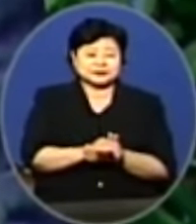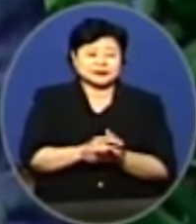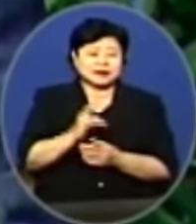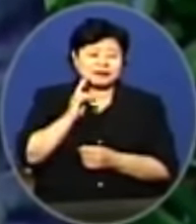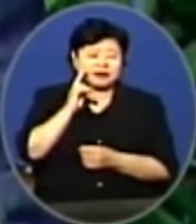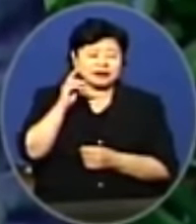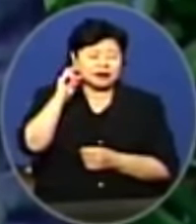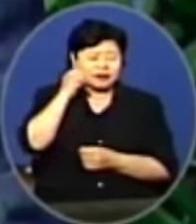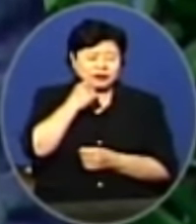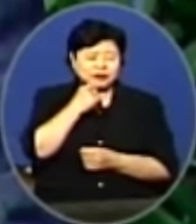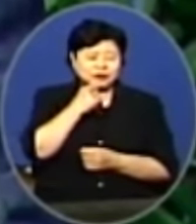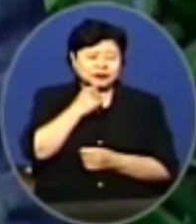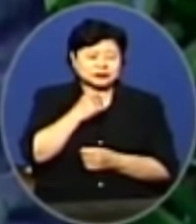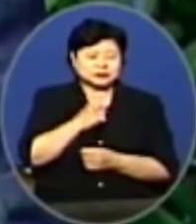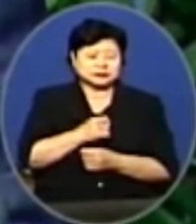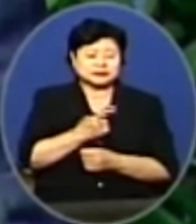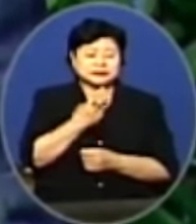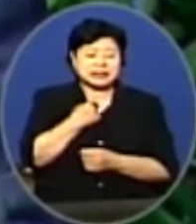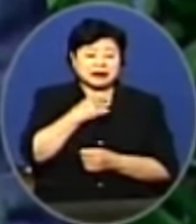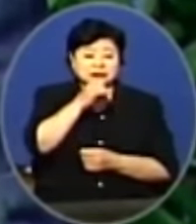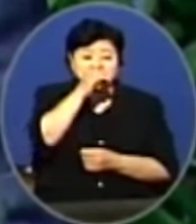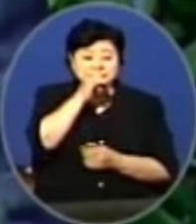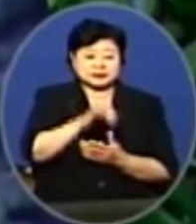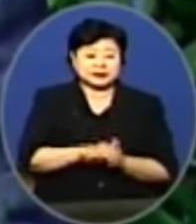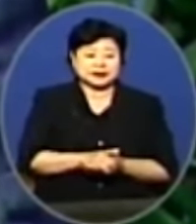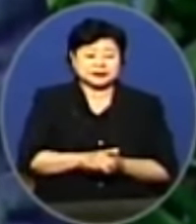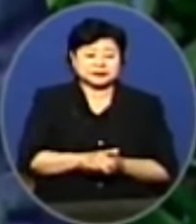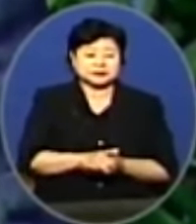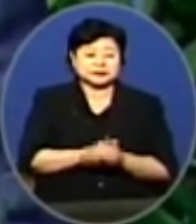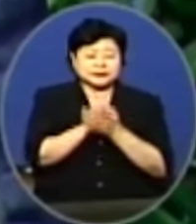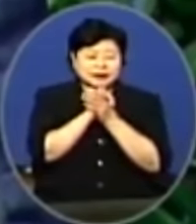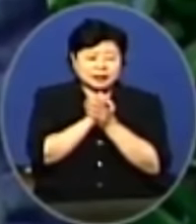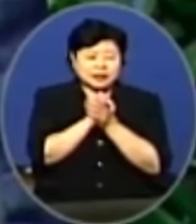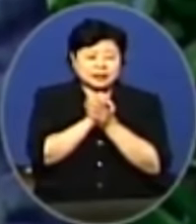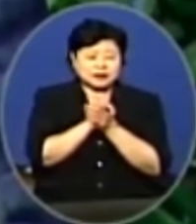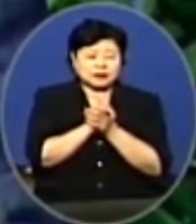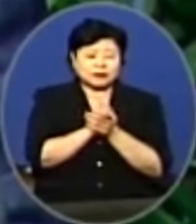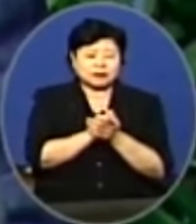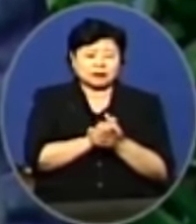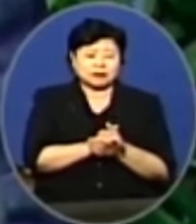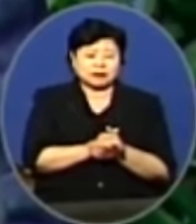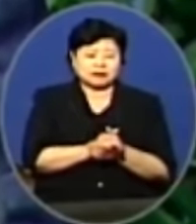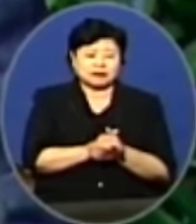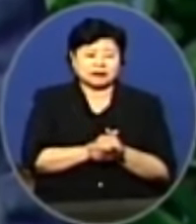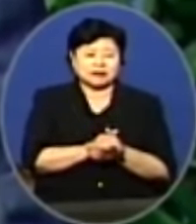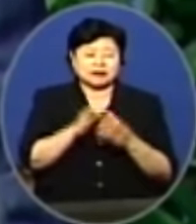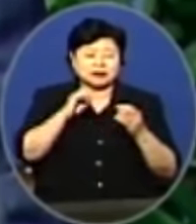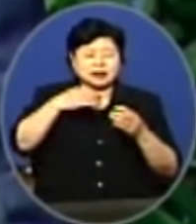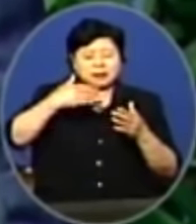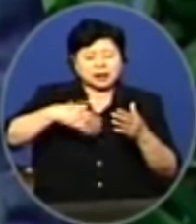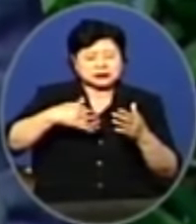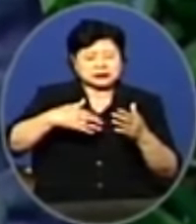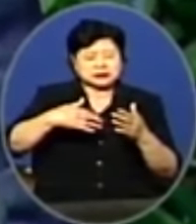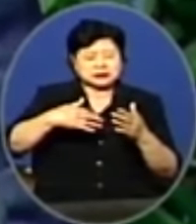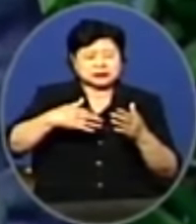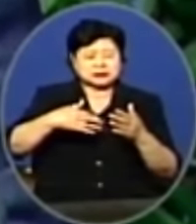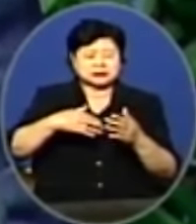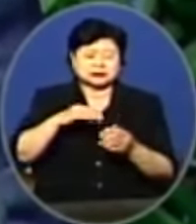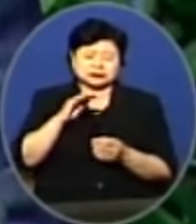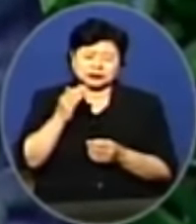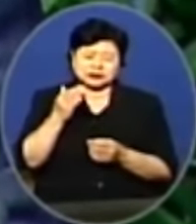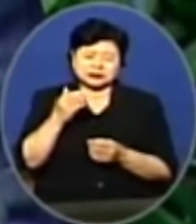굉장히 어려운 시련을 겪었습니다. 기도를 늘 했는데 기도가 응답될지 안 될지 알 수도 없고